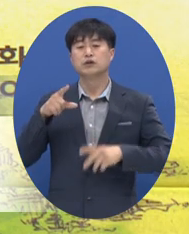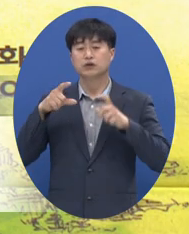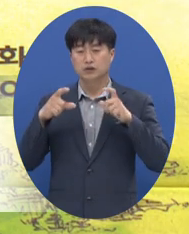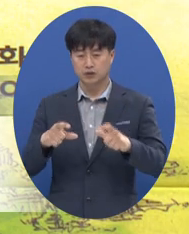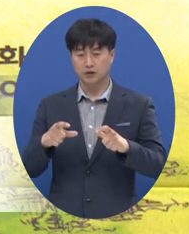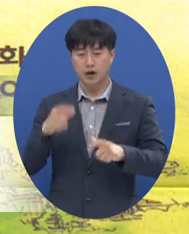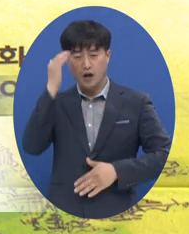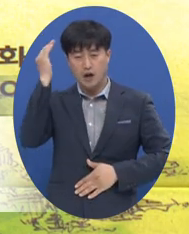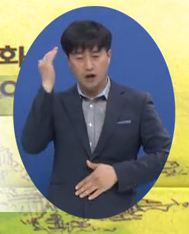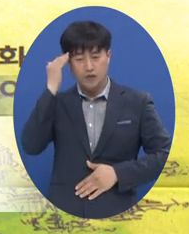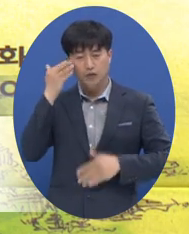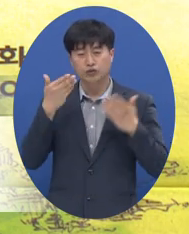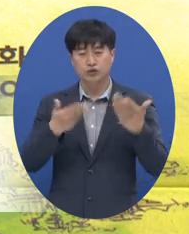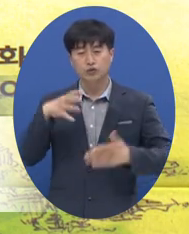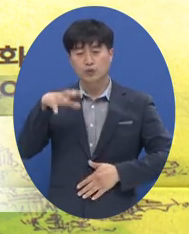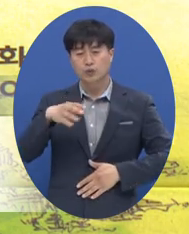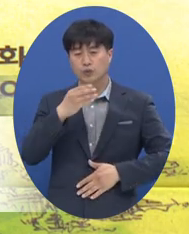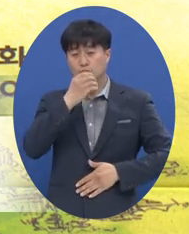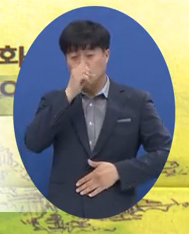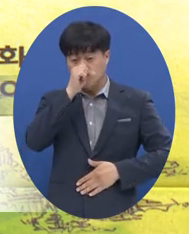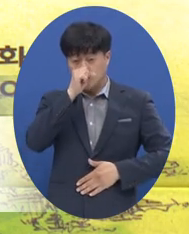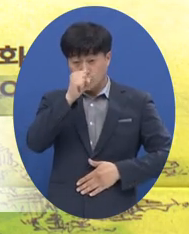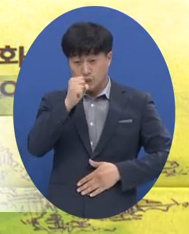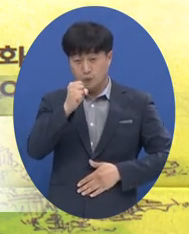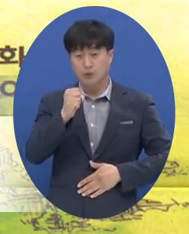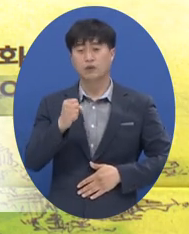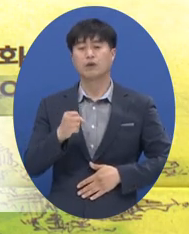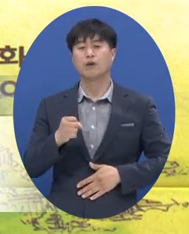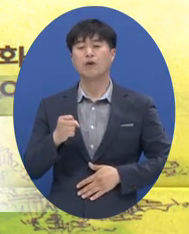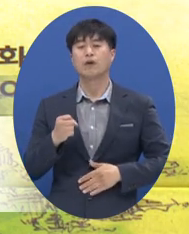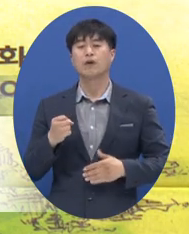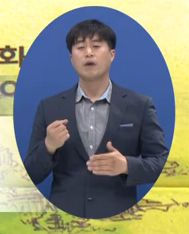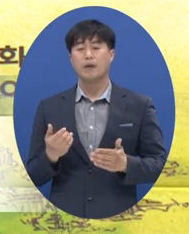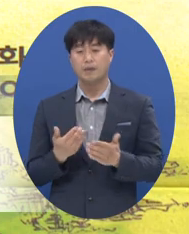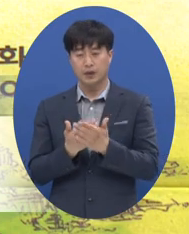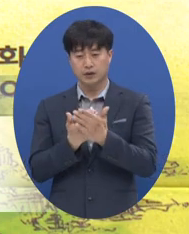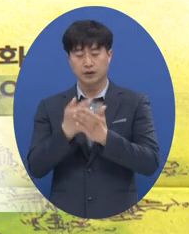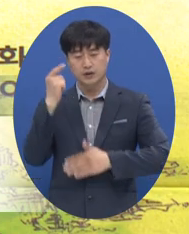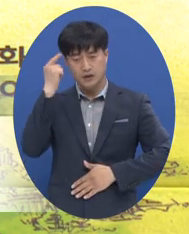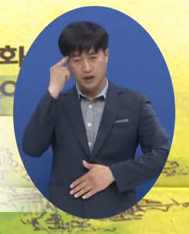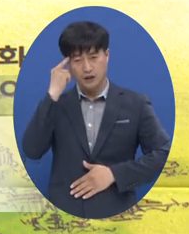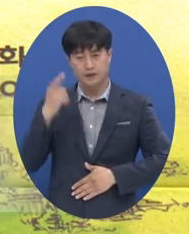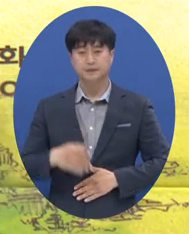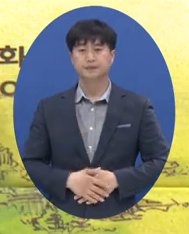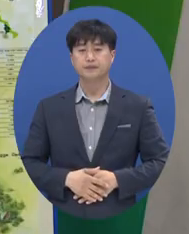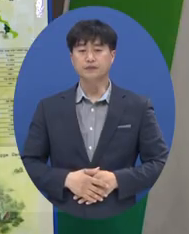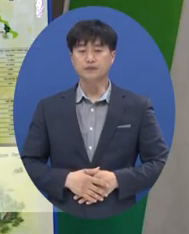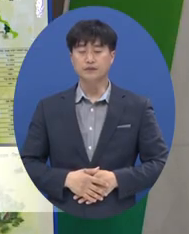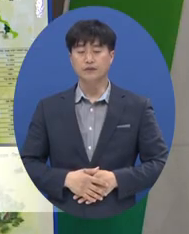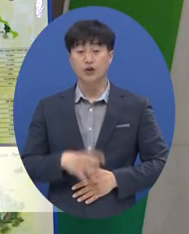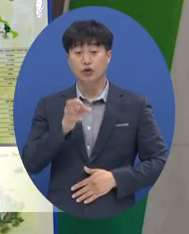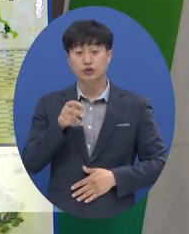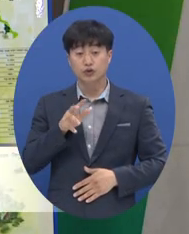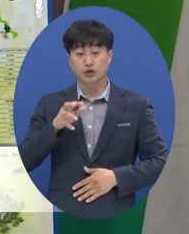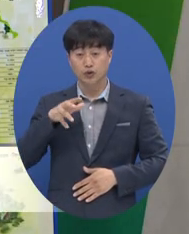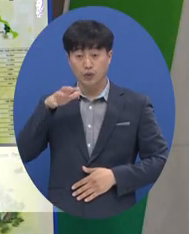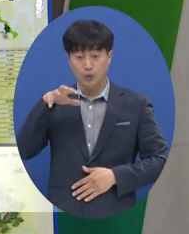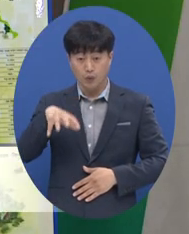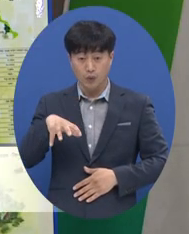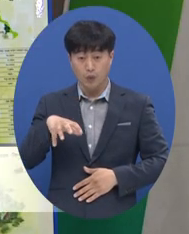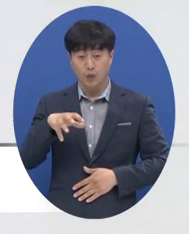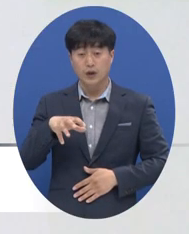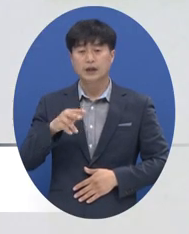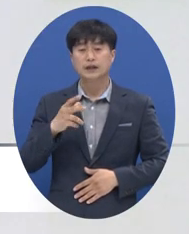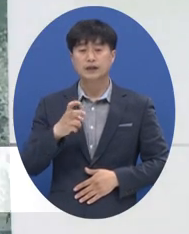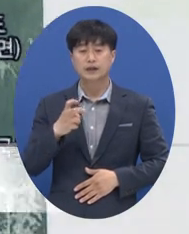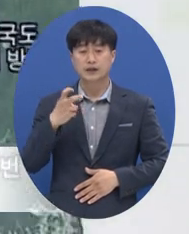지역이 대한민국에서 더 아마 실링이 1 송 지르다가 저는 분명히 것 으로 럽게 생각을 하고 있습니다 연 터는 군남면 옥계리